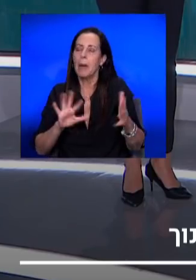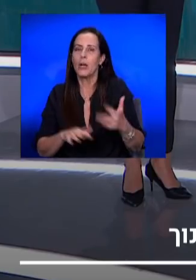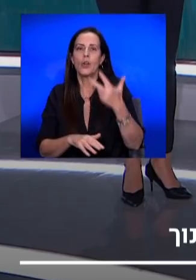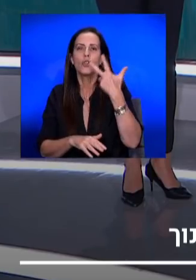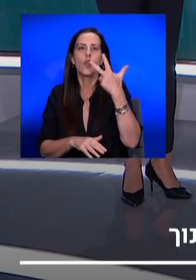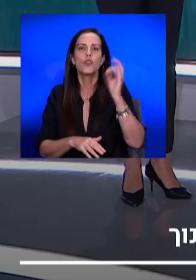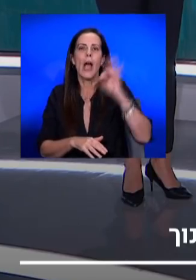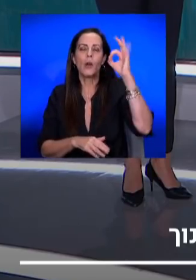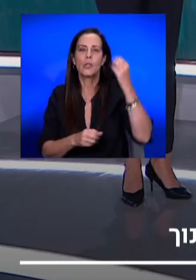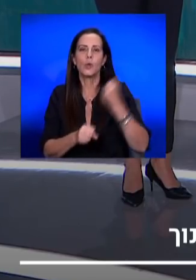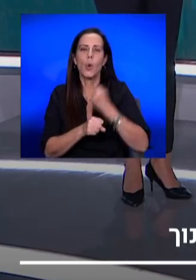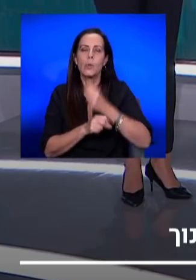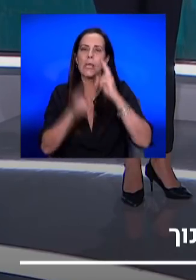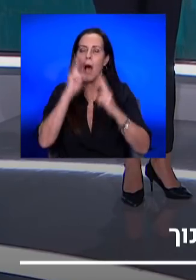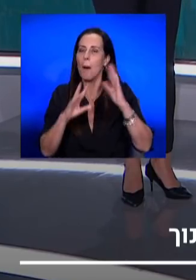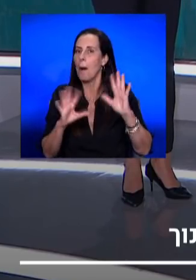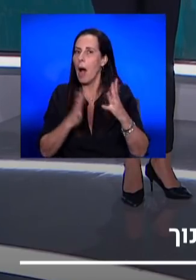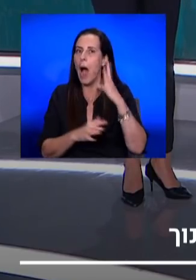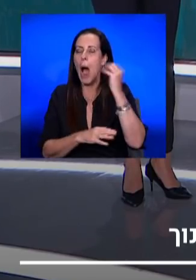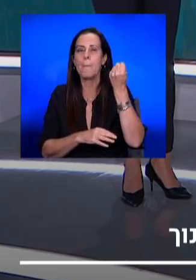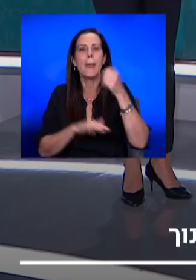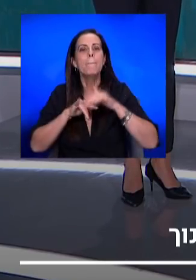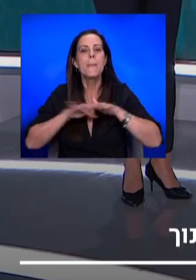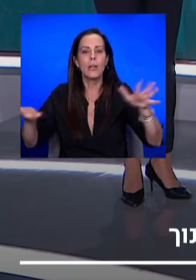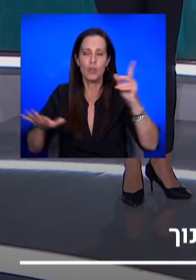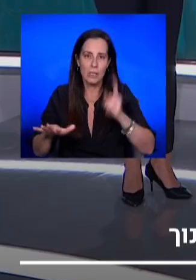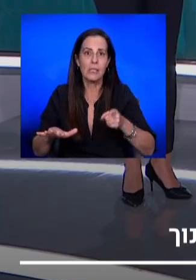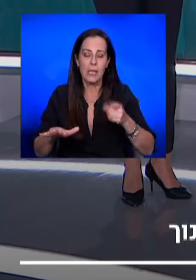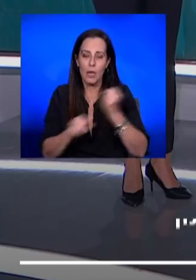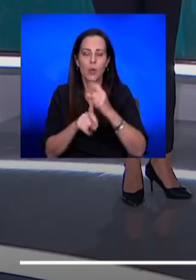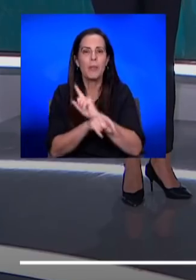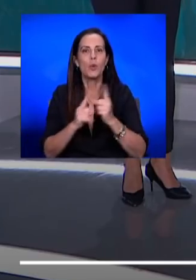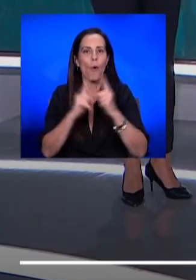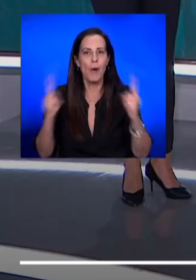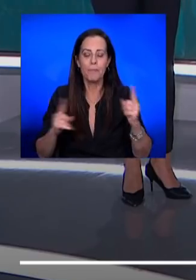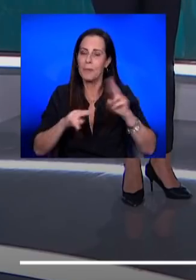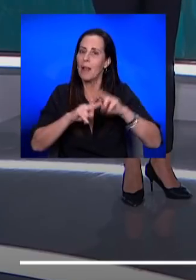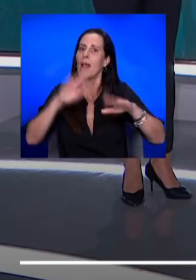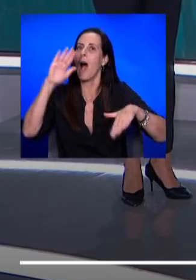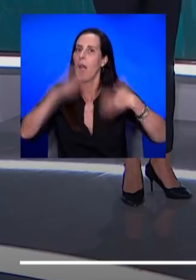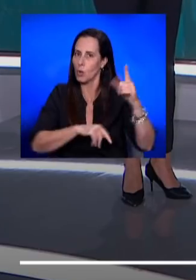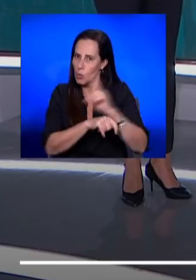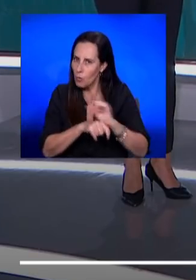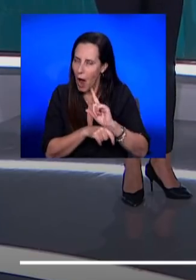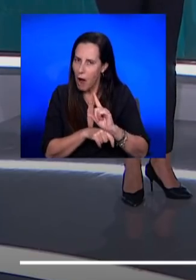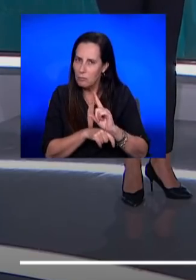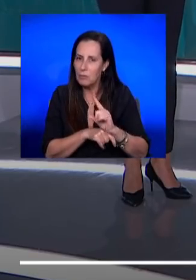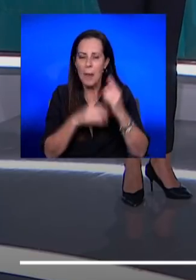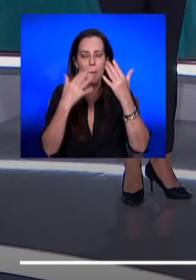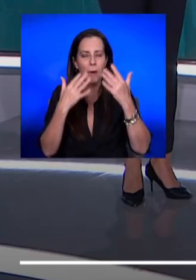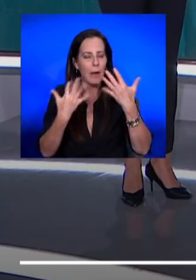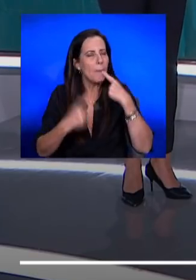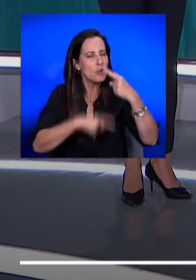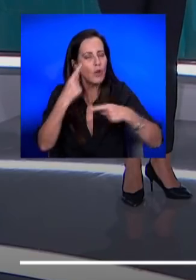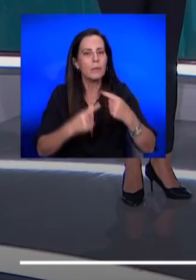3% תוצר, משהו כמו 40 מיליארד שצריך לעשות לאורך תקופה. לאחר תקופה מסוימת, מספר שנים, זה